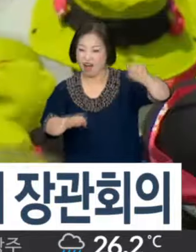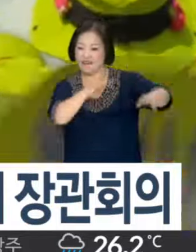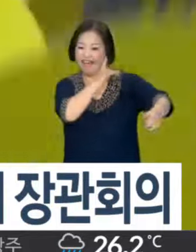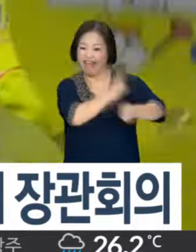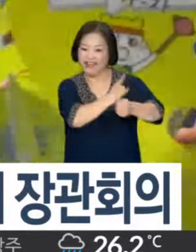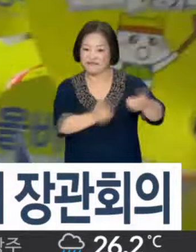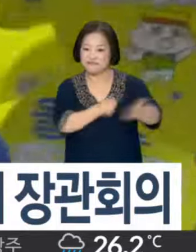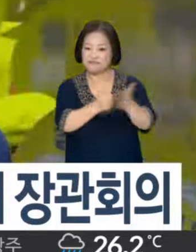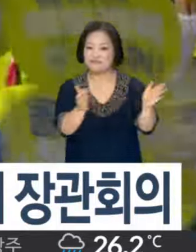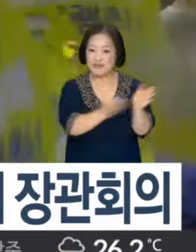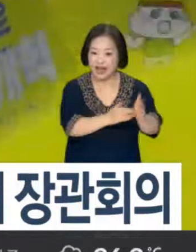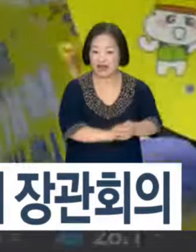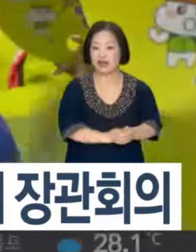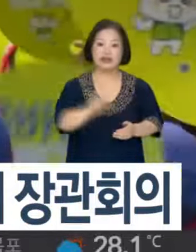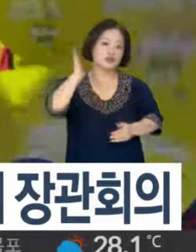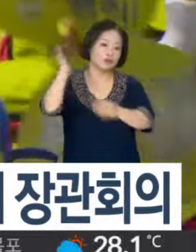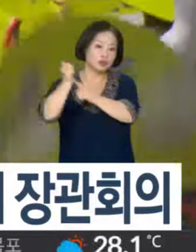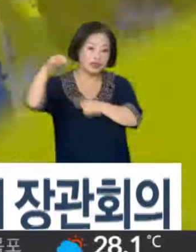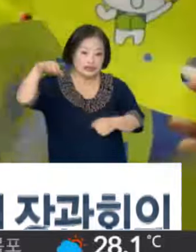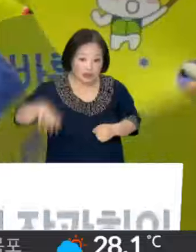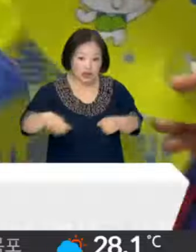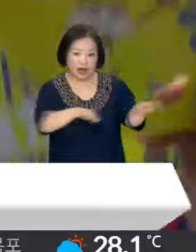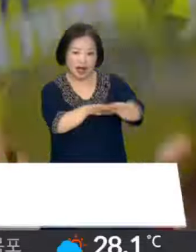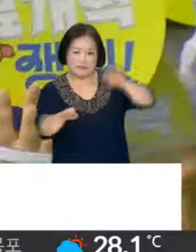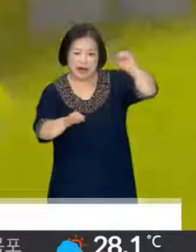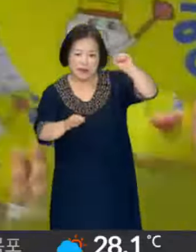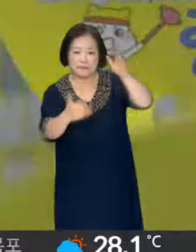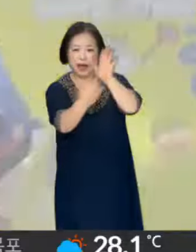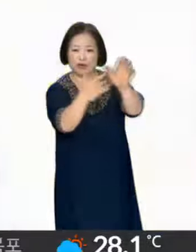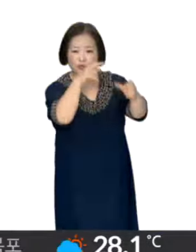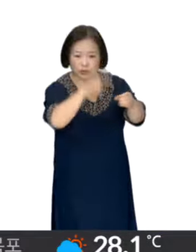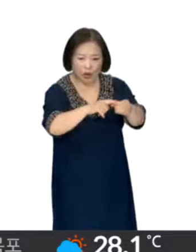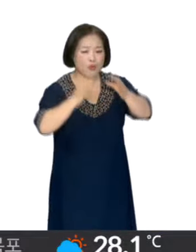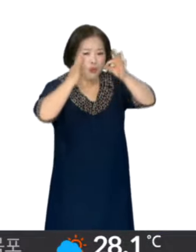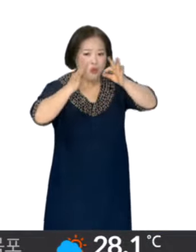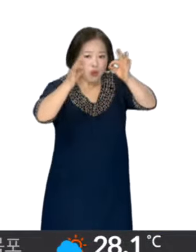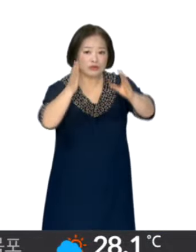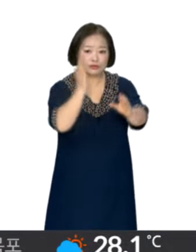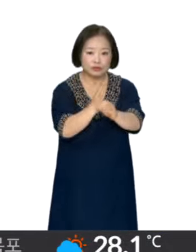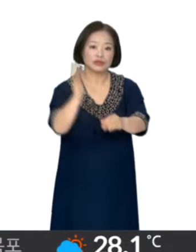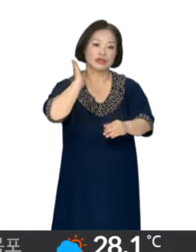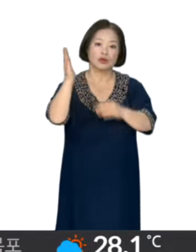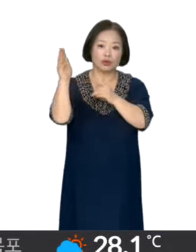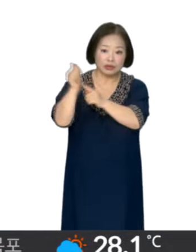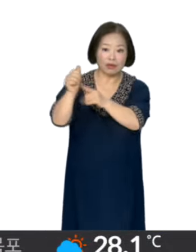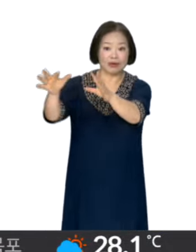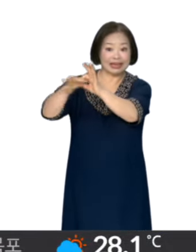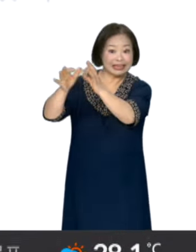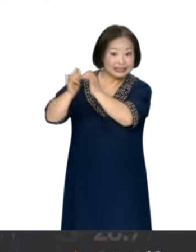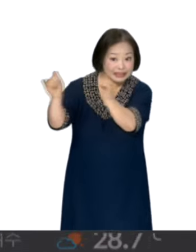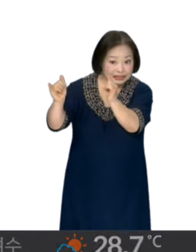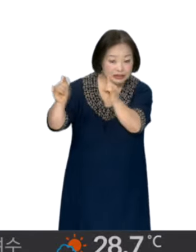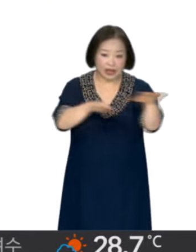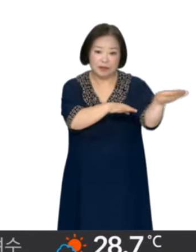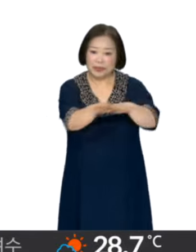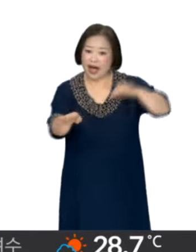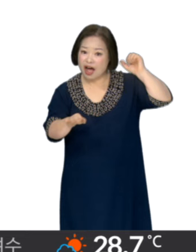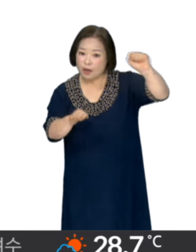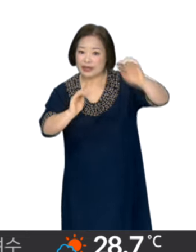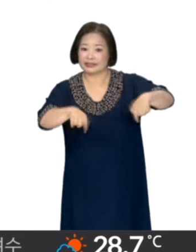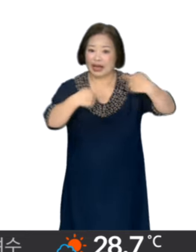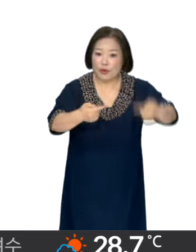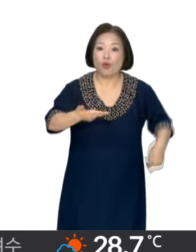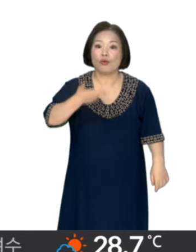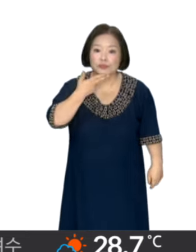대통령실은 의료 마비 상황을 막기 위해 분합니다 대실 관계자는 파